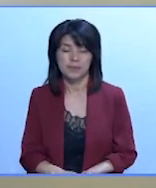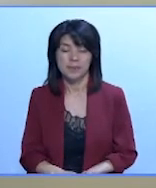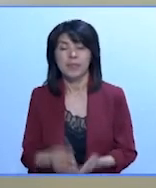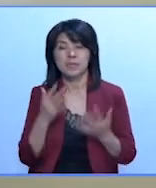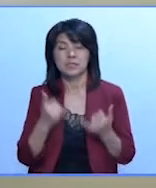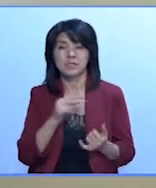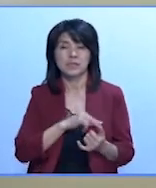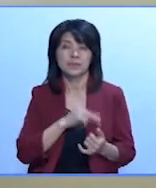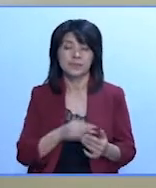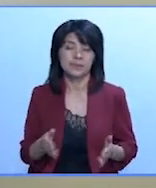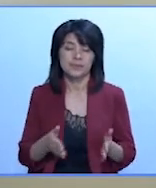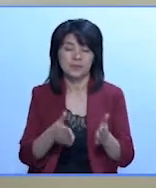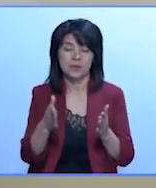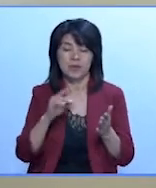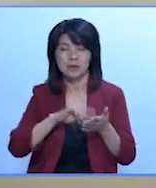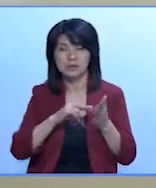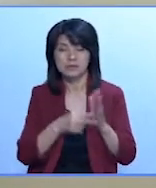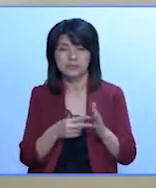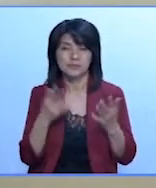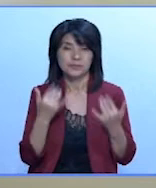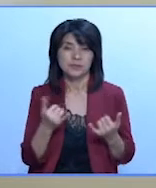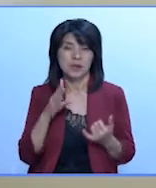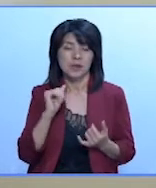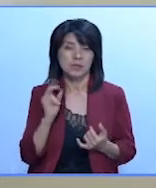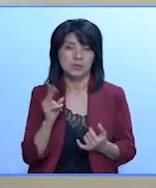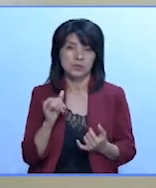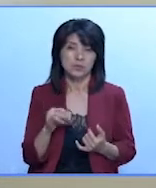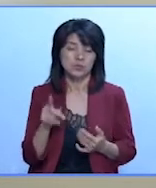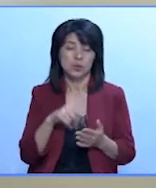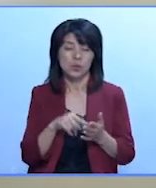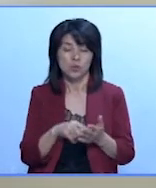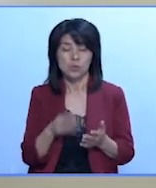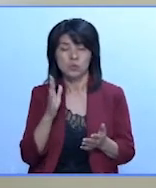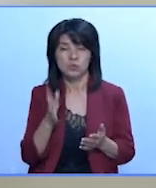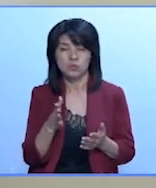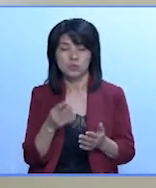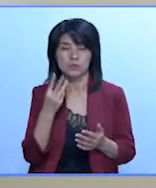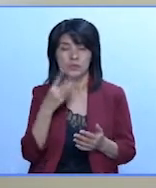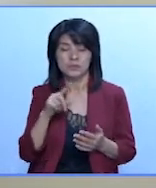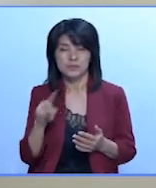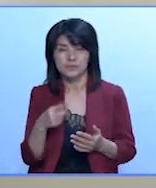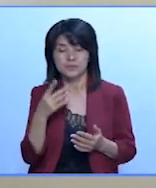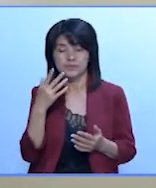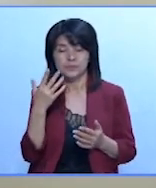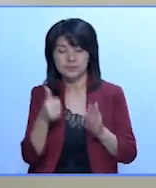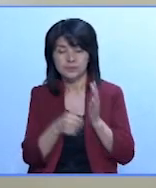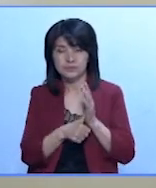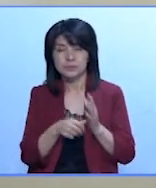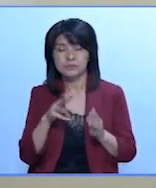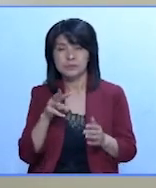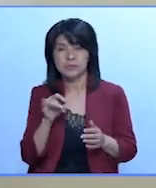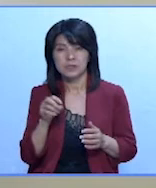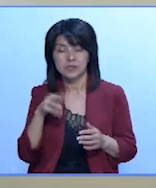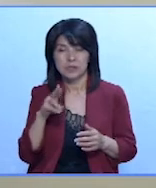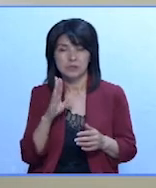Жұмыспен қамтудың жол картасы бағдарламасы аясында Ақсу қаласында жалпы сомасы 3,16 миллиард теңгенің 24 жобасы жүзеге асырылады.